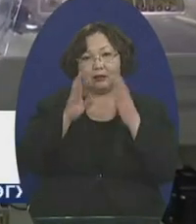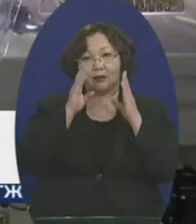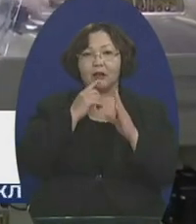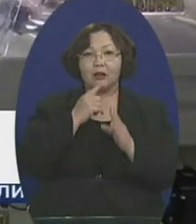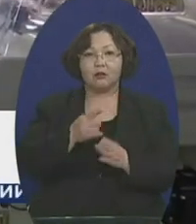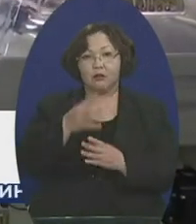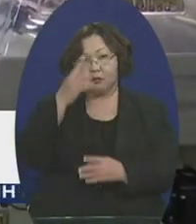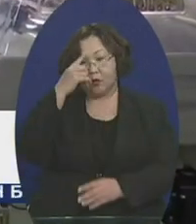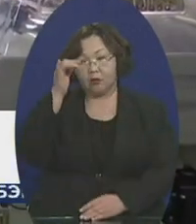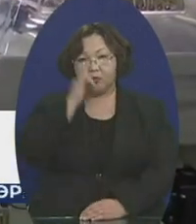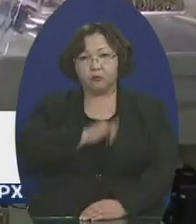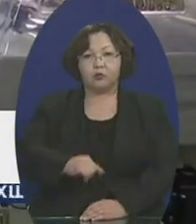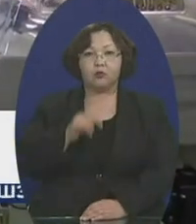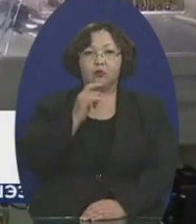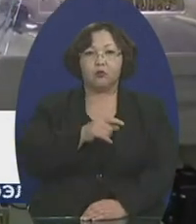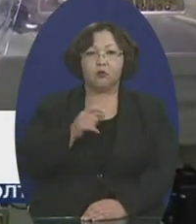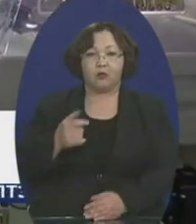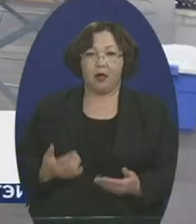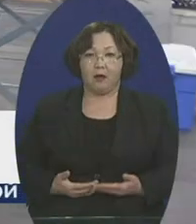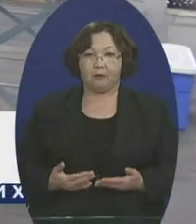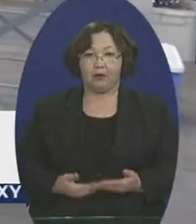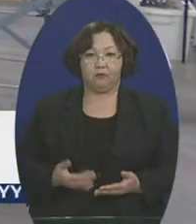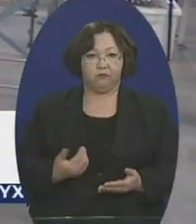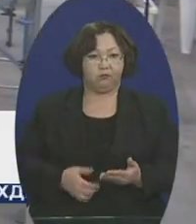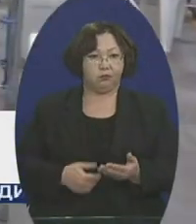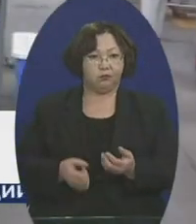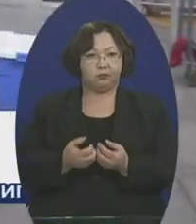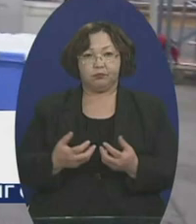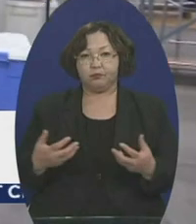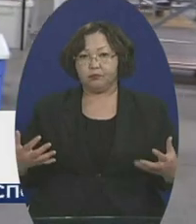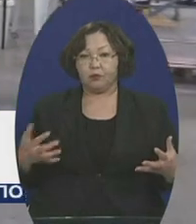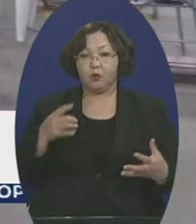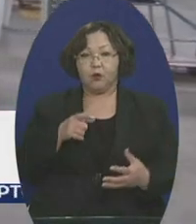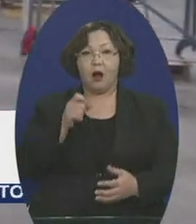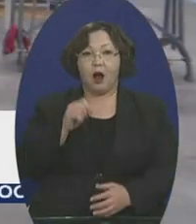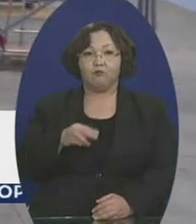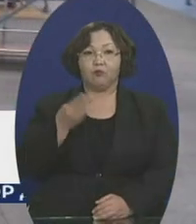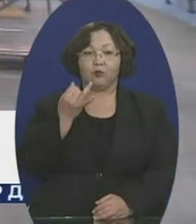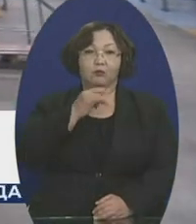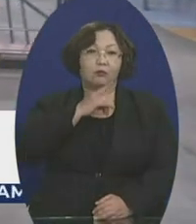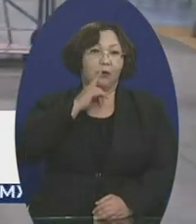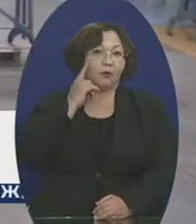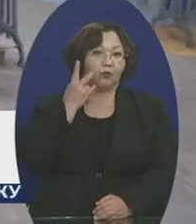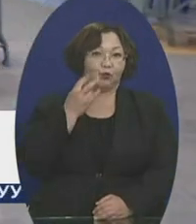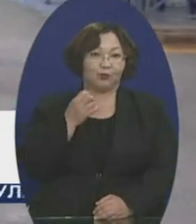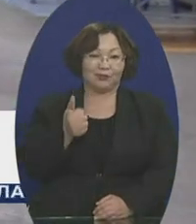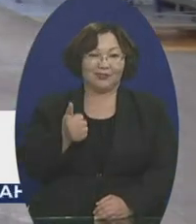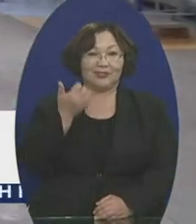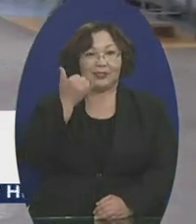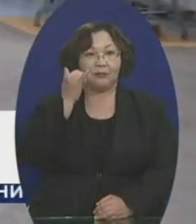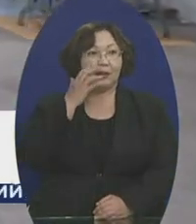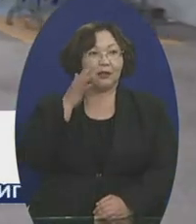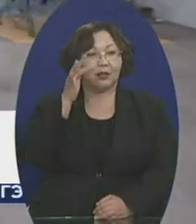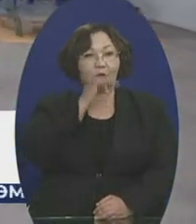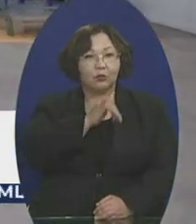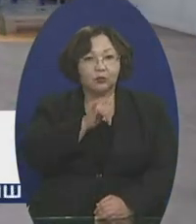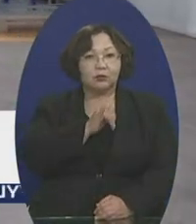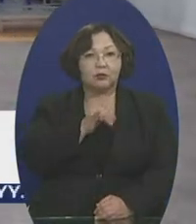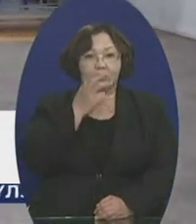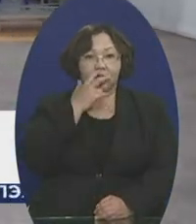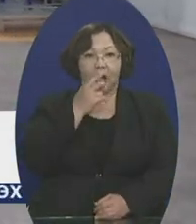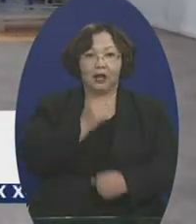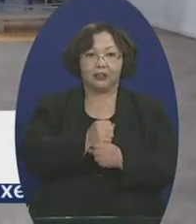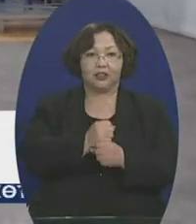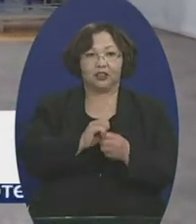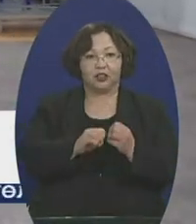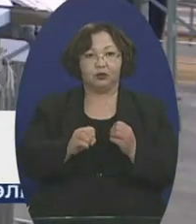Уг нь манай улсад хүн амын өсөлт оргил үедээ хүрч хүн ам зүүн цонх үе тохиож байна. Өөрөөр хэлбэл зарим өндөр хөгжилтэй орнуудад хүсэж болдохгүй хөдөлмөрийн